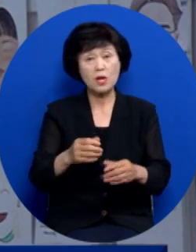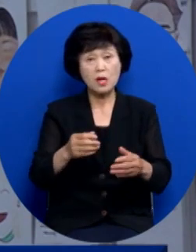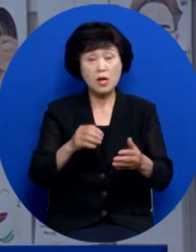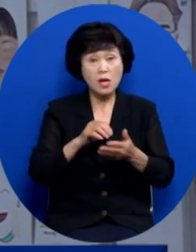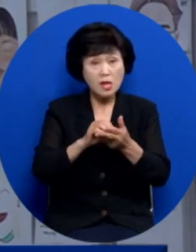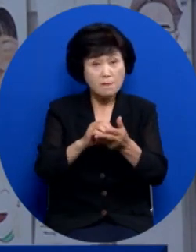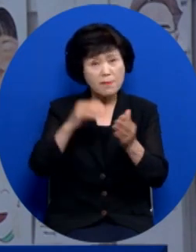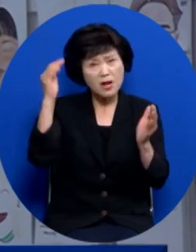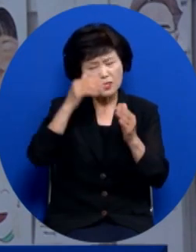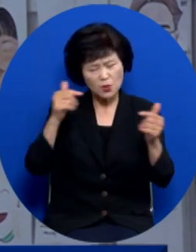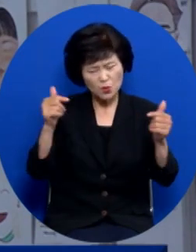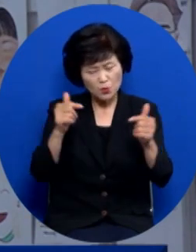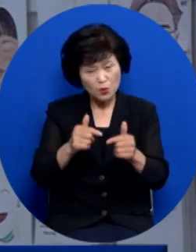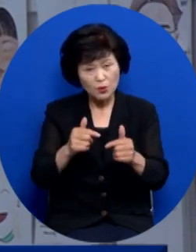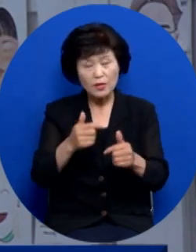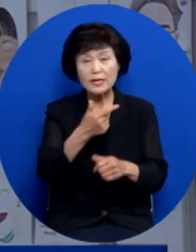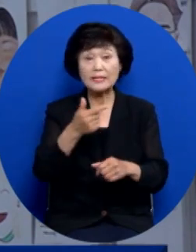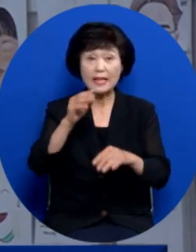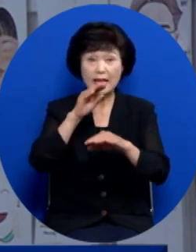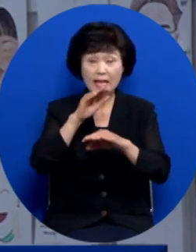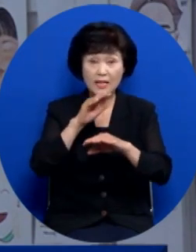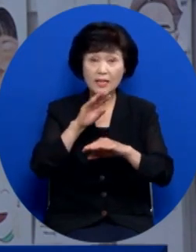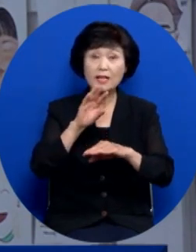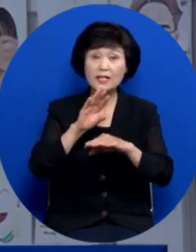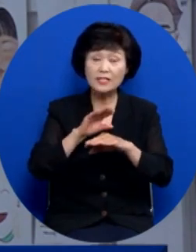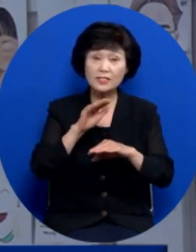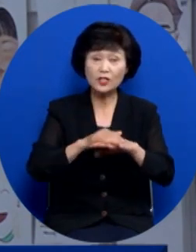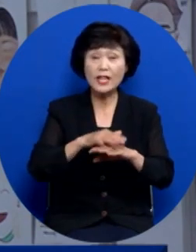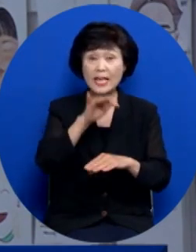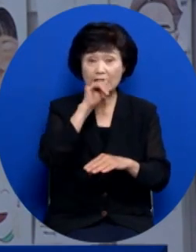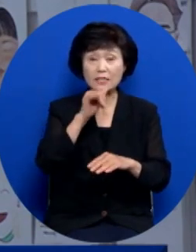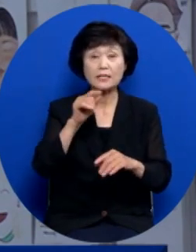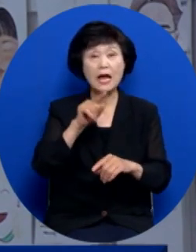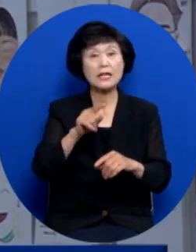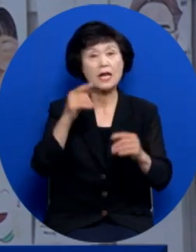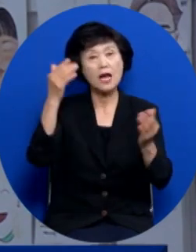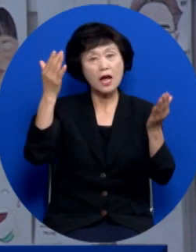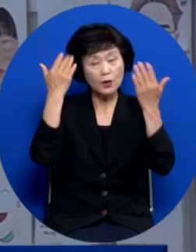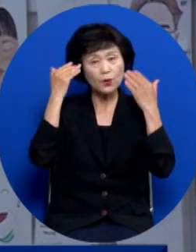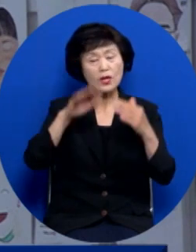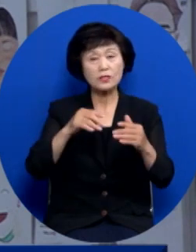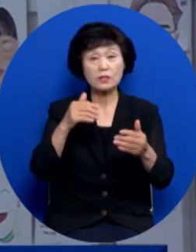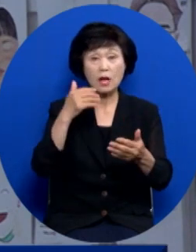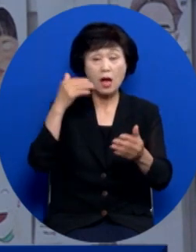감소 현실 가운데 대전의 한 대안학교는 학생 수가 꾸준히 늘고 있습니다.